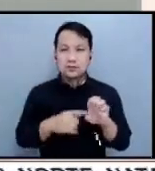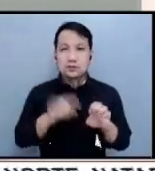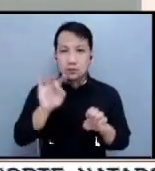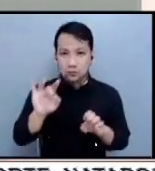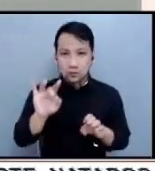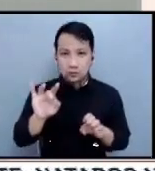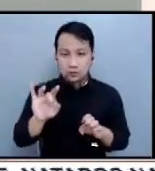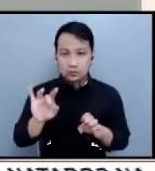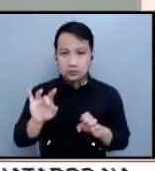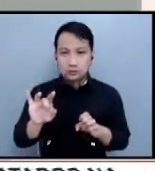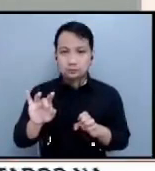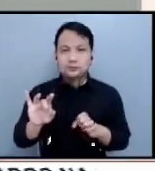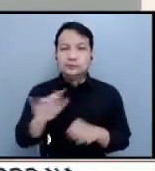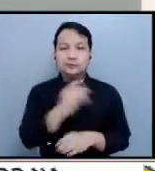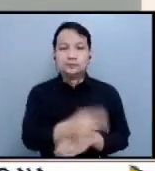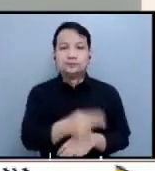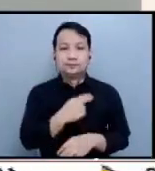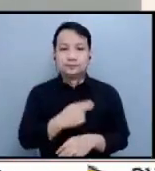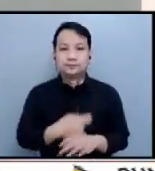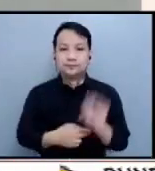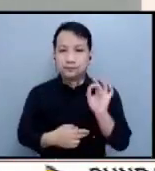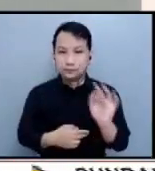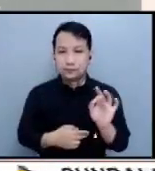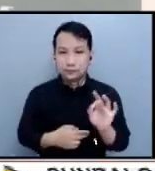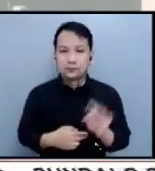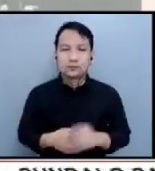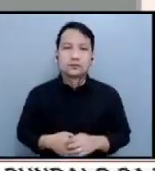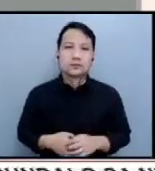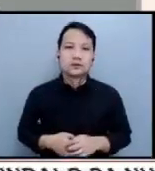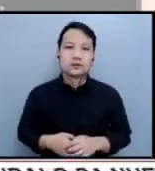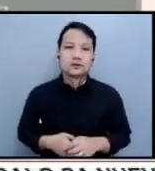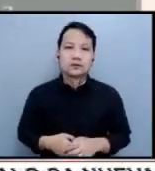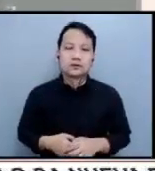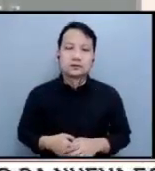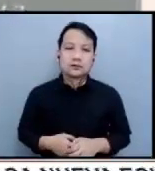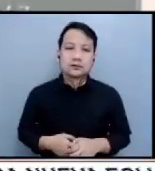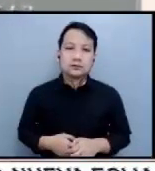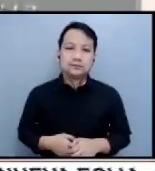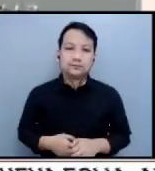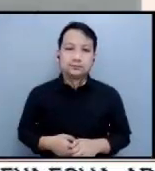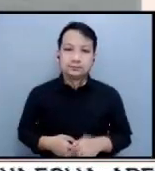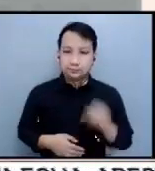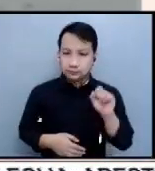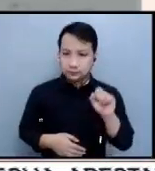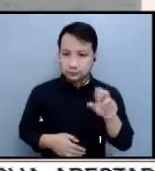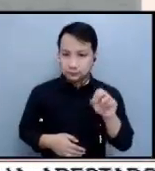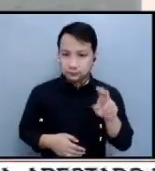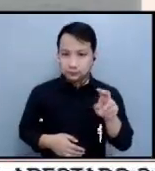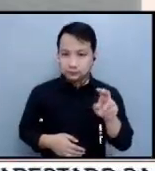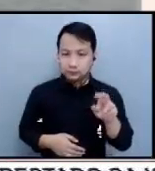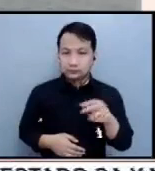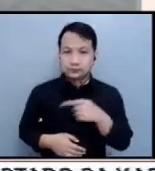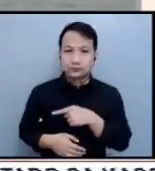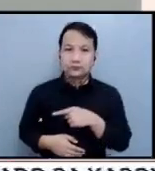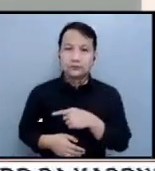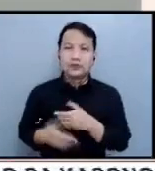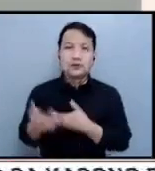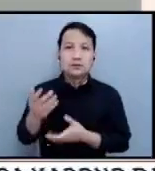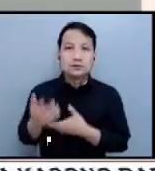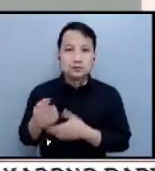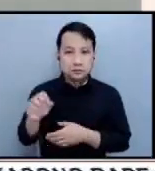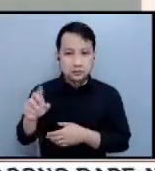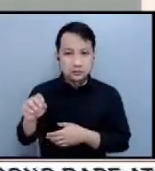ospital. 8 ang nasa ospital. Mga 12 ang nasa kanilang mga